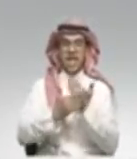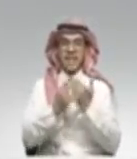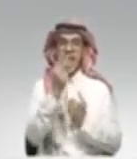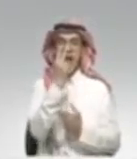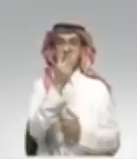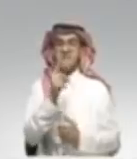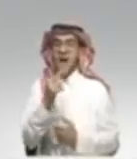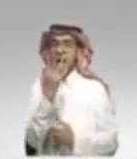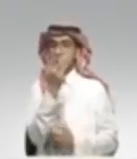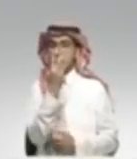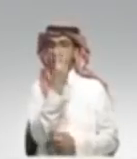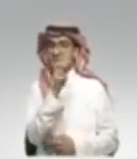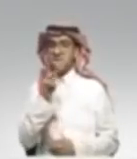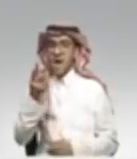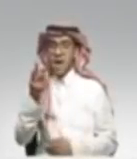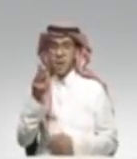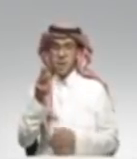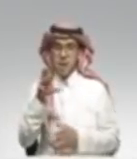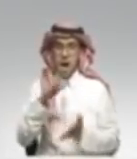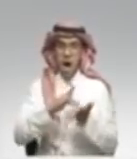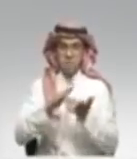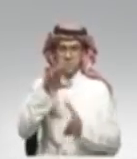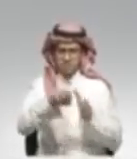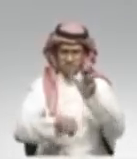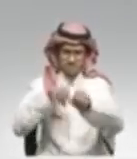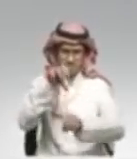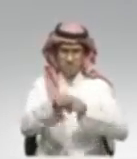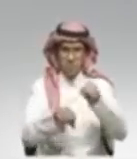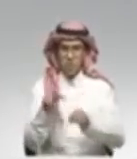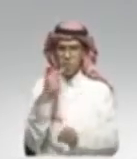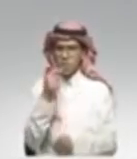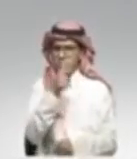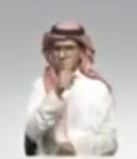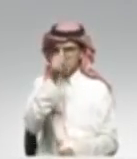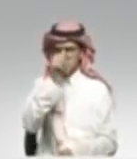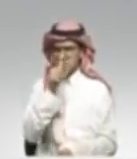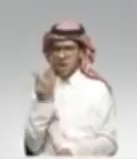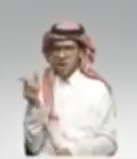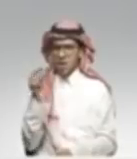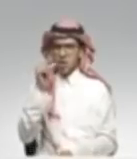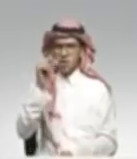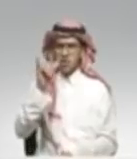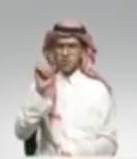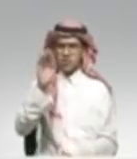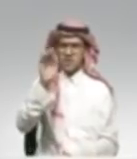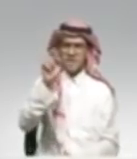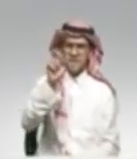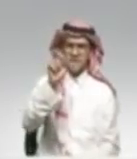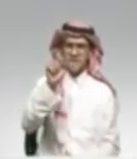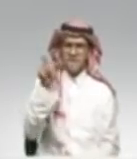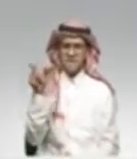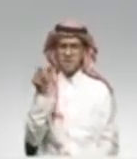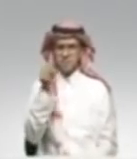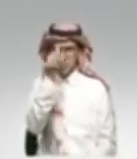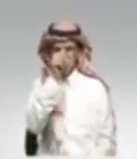القدس المحتلة. أكد معالي الأمين العام للمنظمة دكتور يوسف العثيمين أن سياسة الاستيطان الإسرائيلية غير